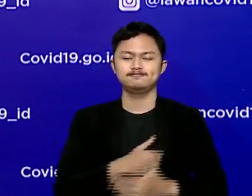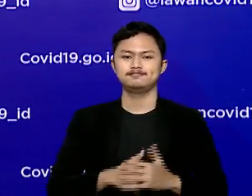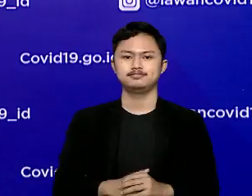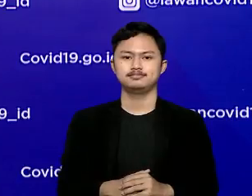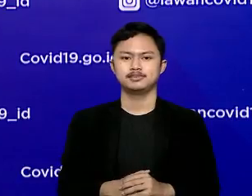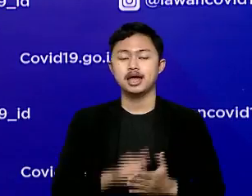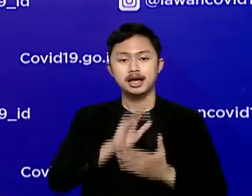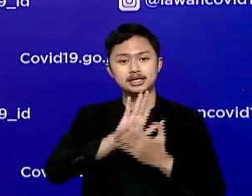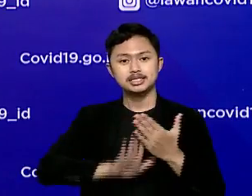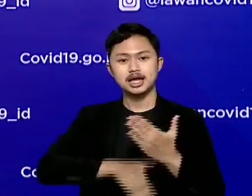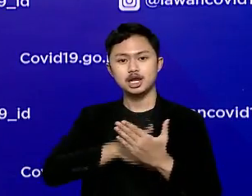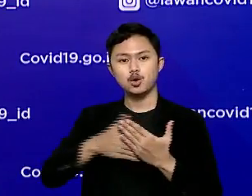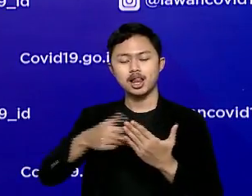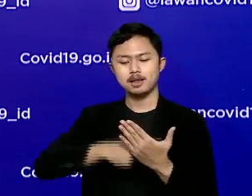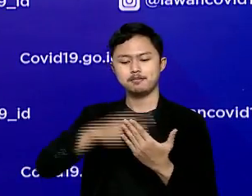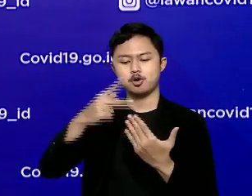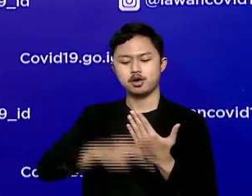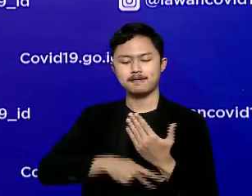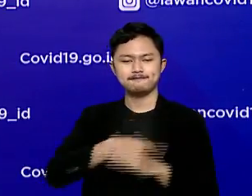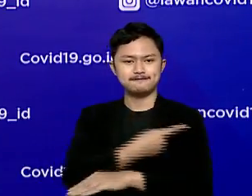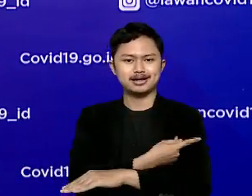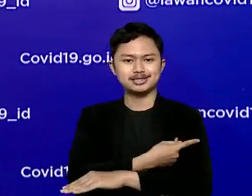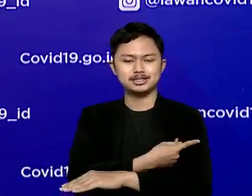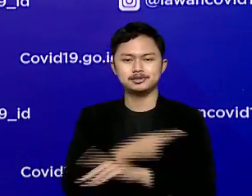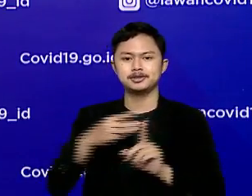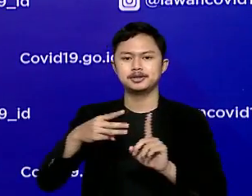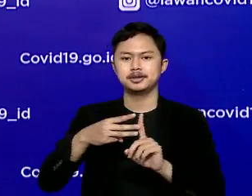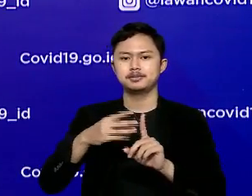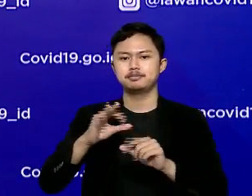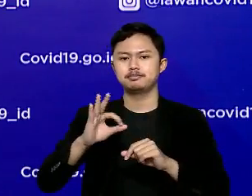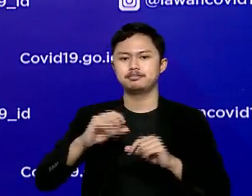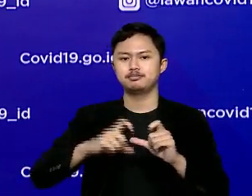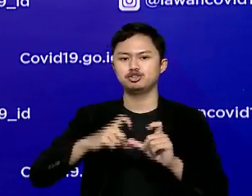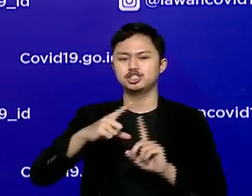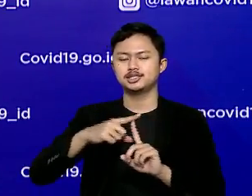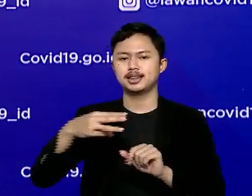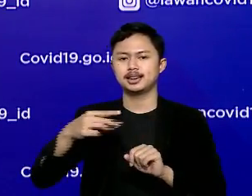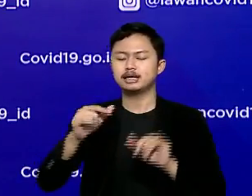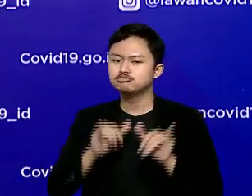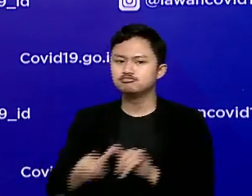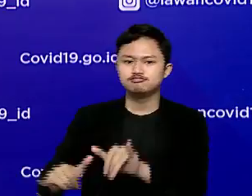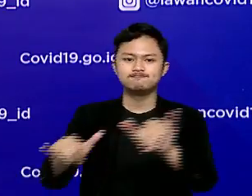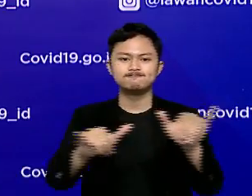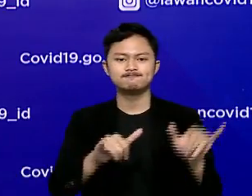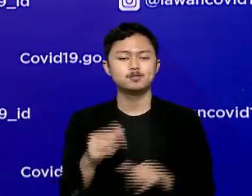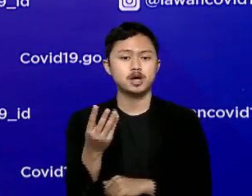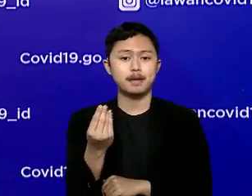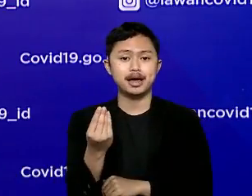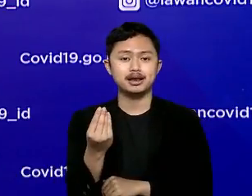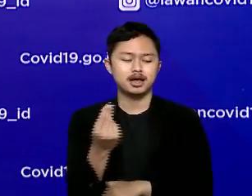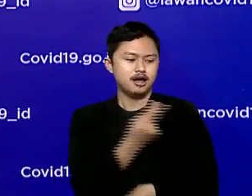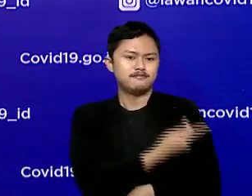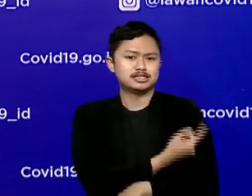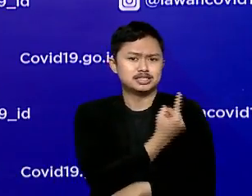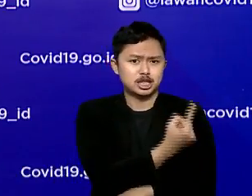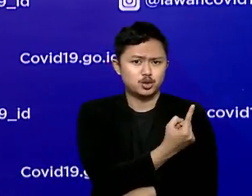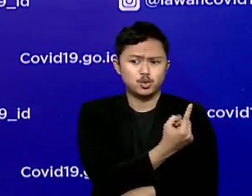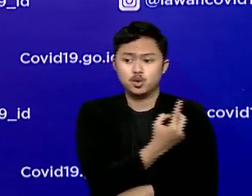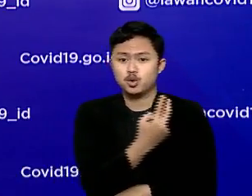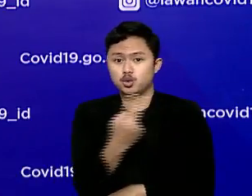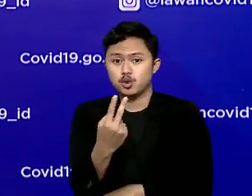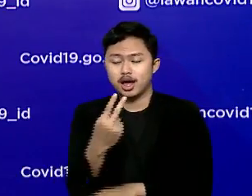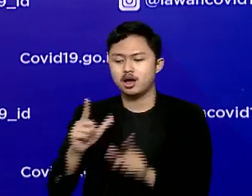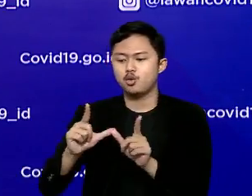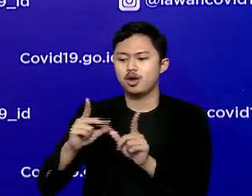Penetapan jadwal program vaksinasi booster serentak ditetapkan setelah target cakupan vaksinasi dosis pertama dan kedua yang ditetapkan